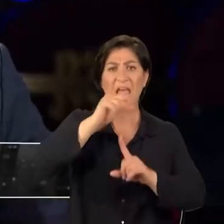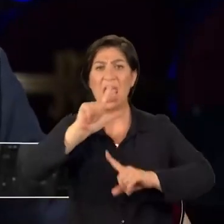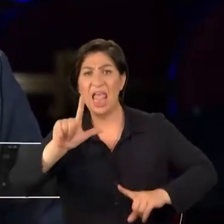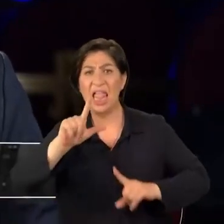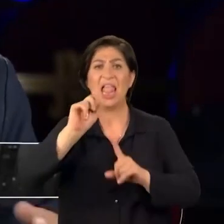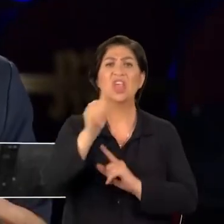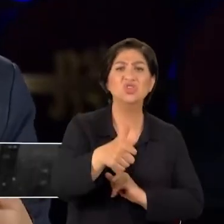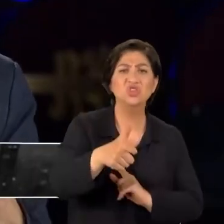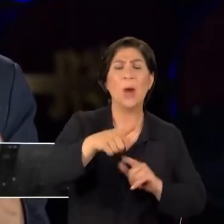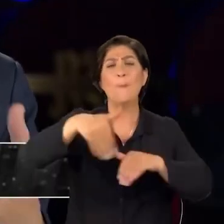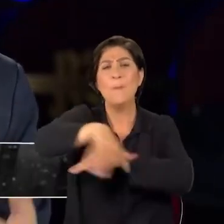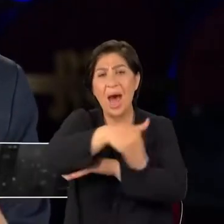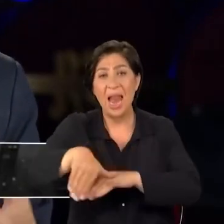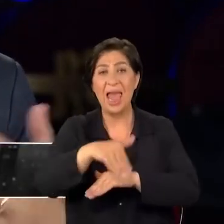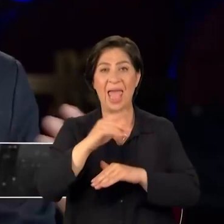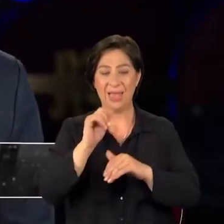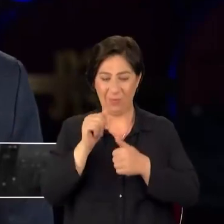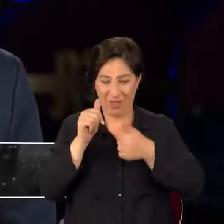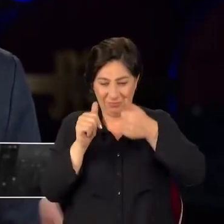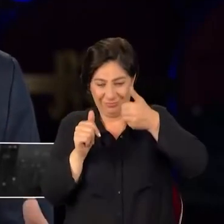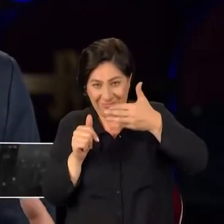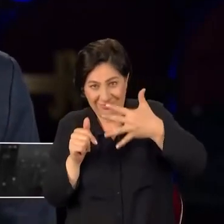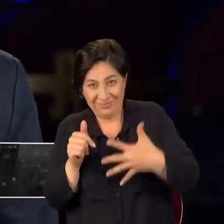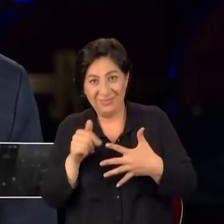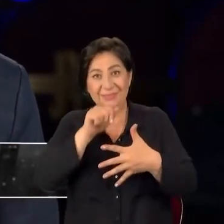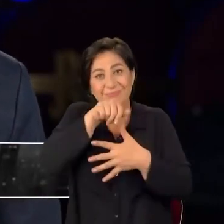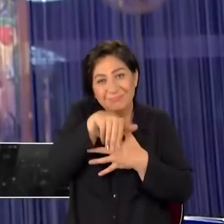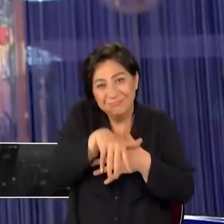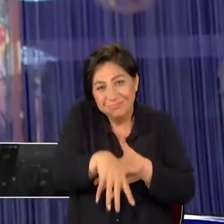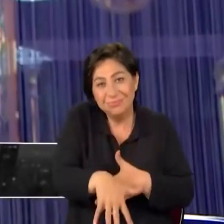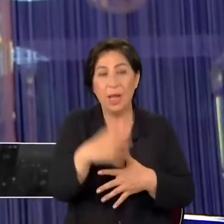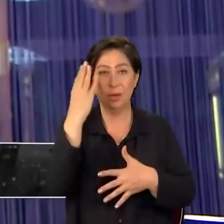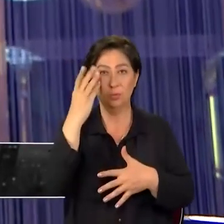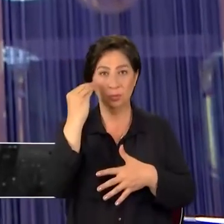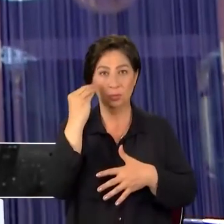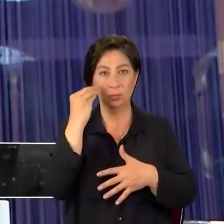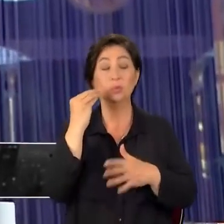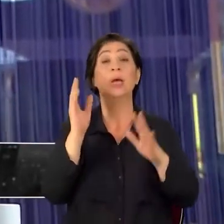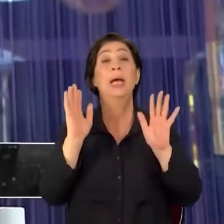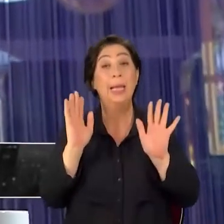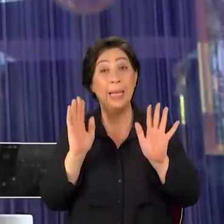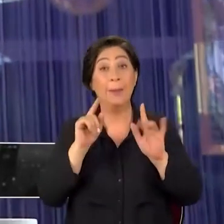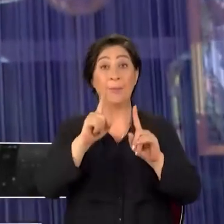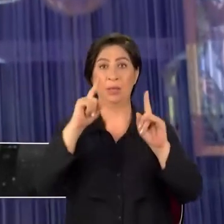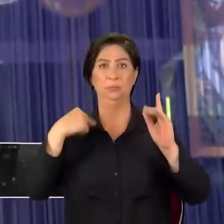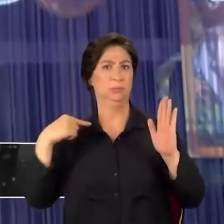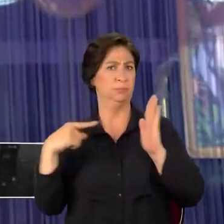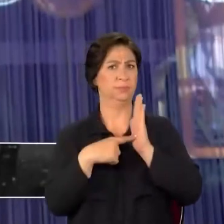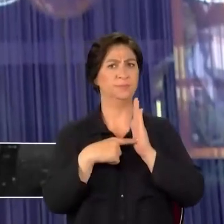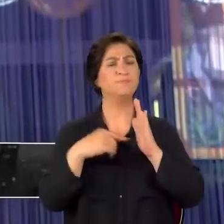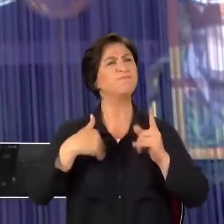ilçe, mahalle falan bir hiyerarşi anlıyoruz bir kere. Yüksek bir ulvi tanımınız olacak ideoloji,